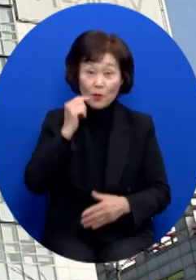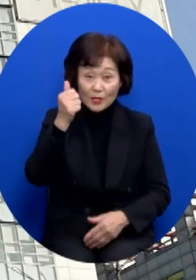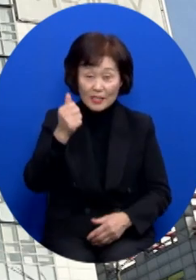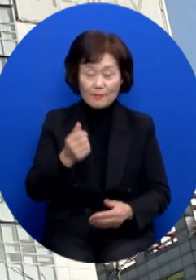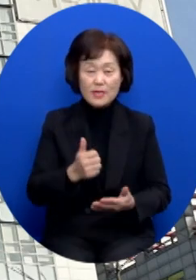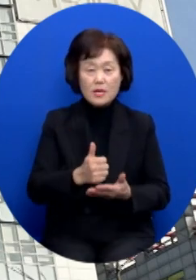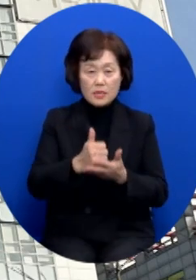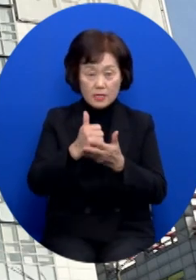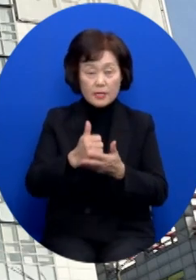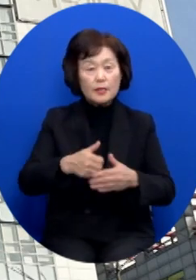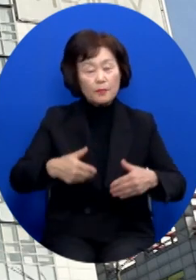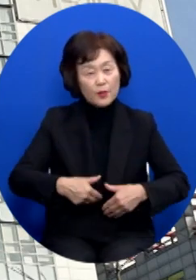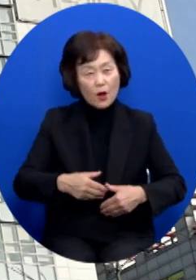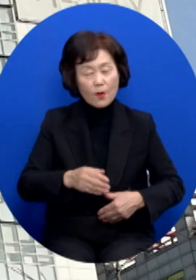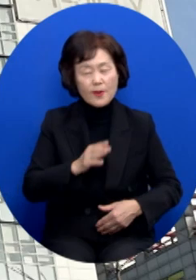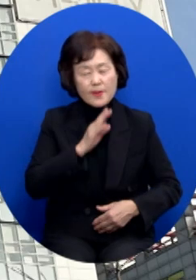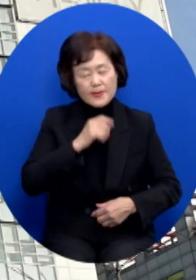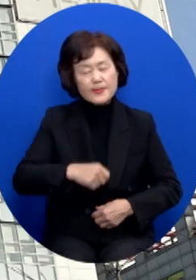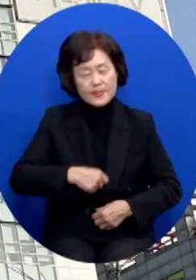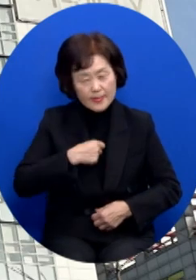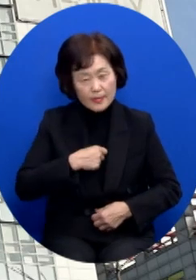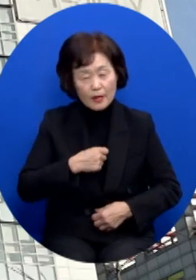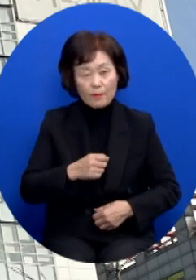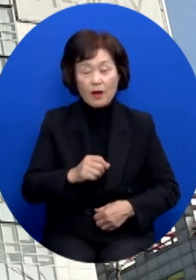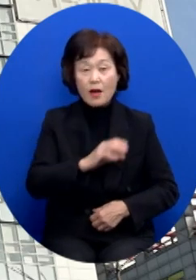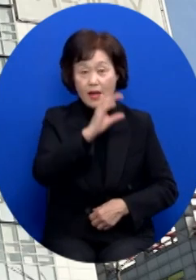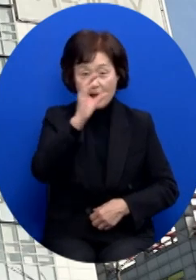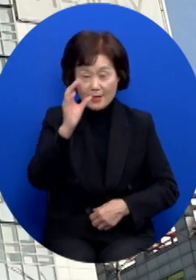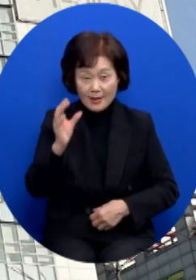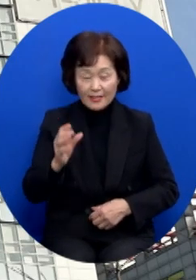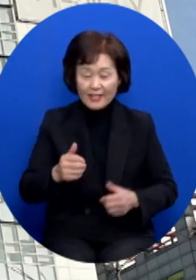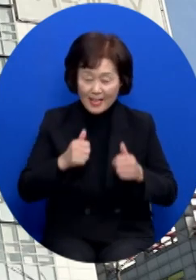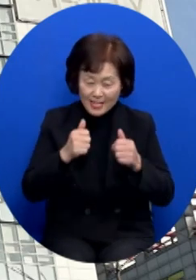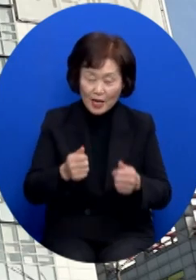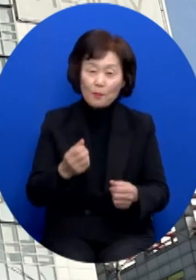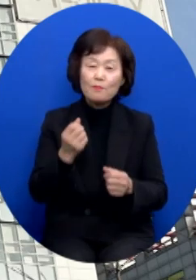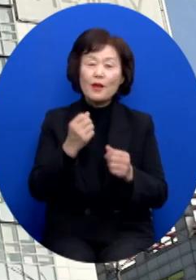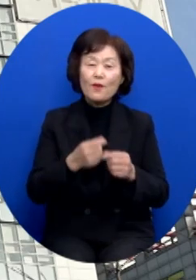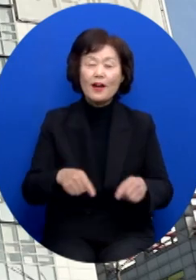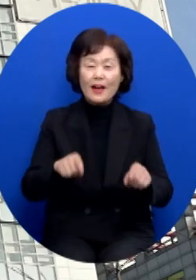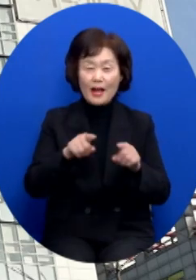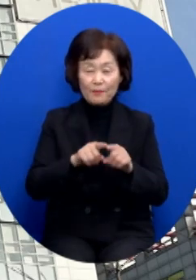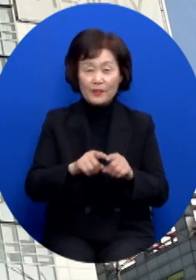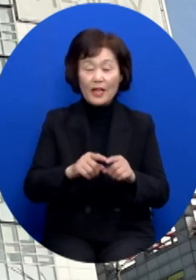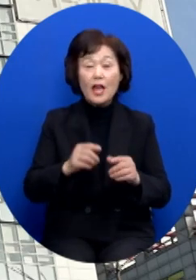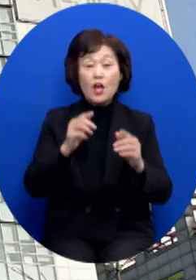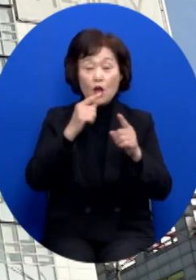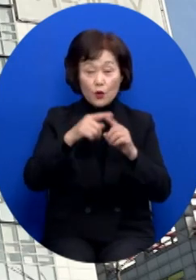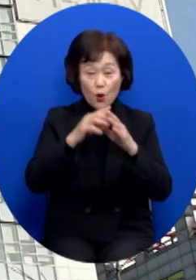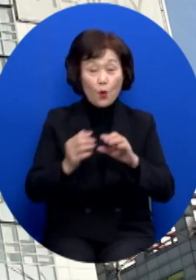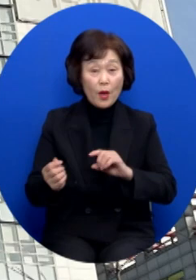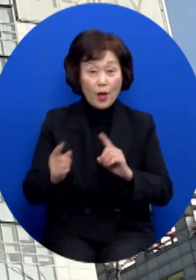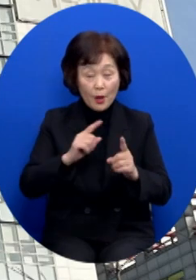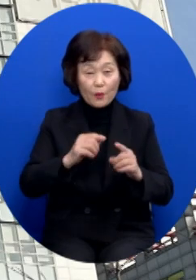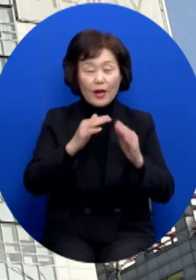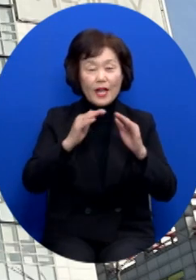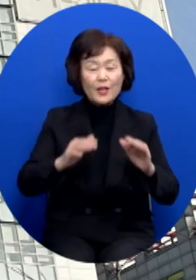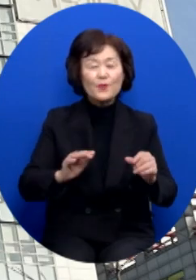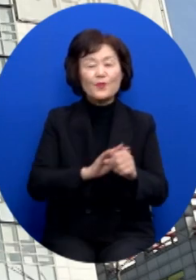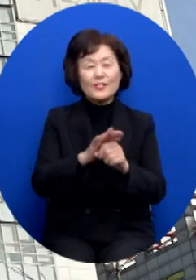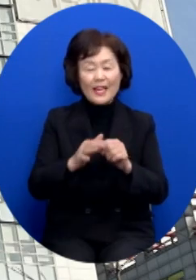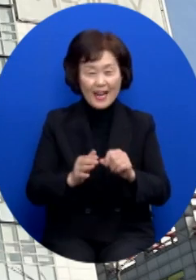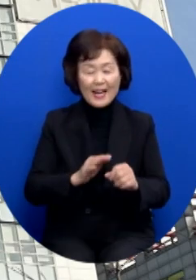것은 진정성이라며 성탄 경배와 사랑 나눔을 통해 교회 공동체성 회복과 이웃사랑 실천에